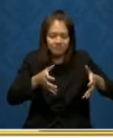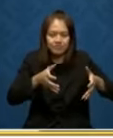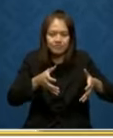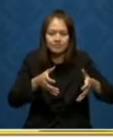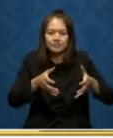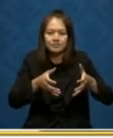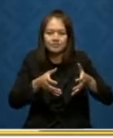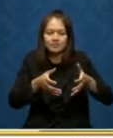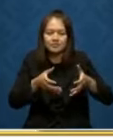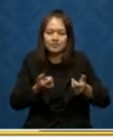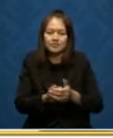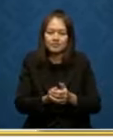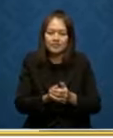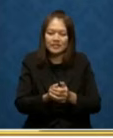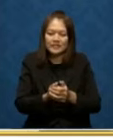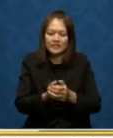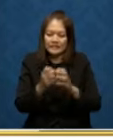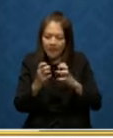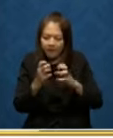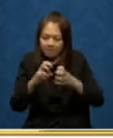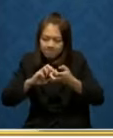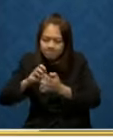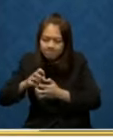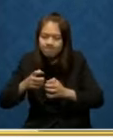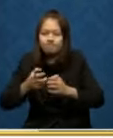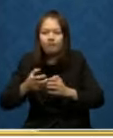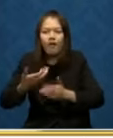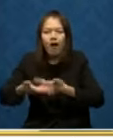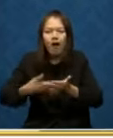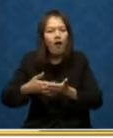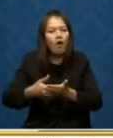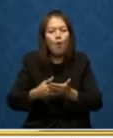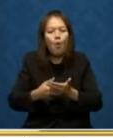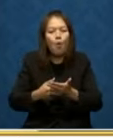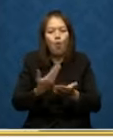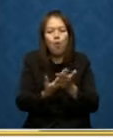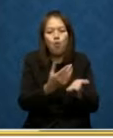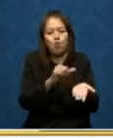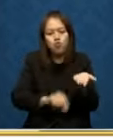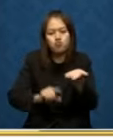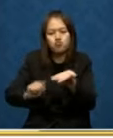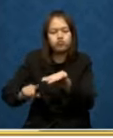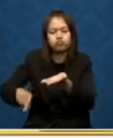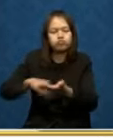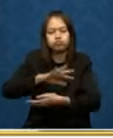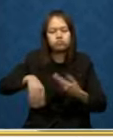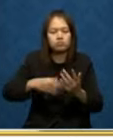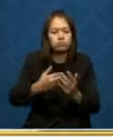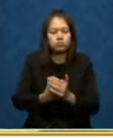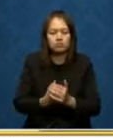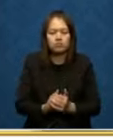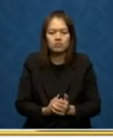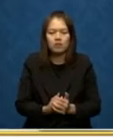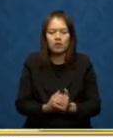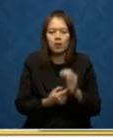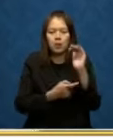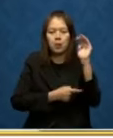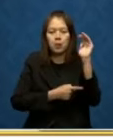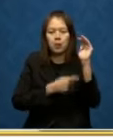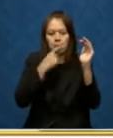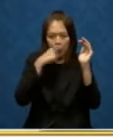ราคาเศษยางนะครับวันนี้ตกต่ำทุกชนิดเรื่องของยางในขณะที่ยางพาราเนี่ยประเทศไทย